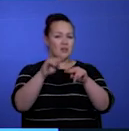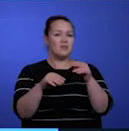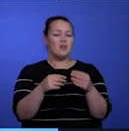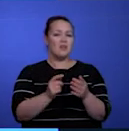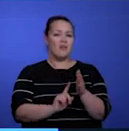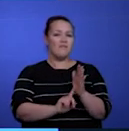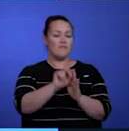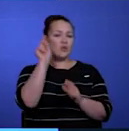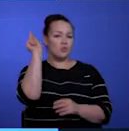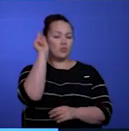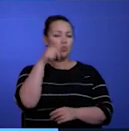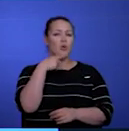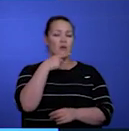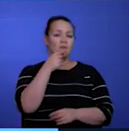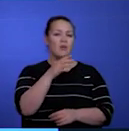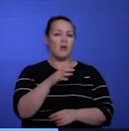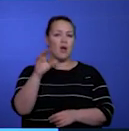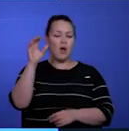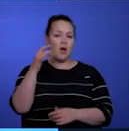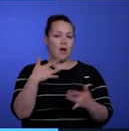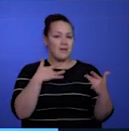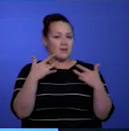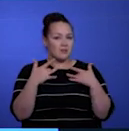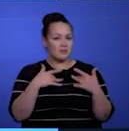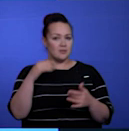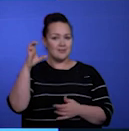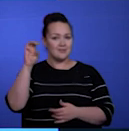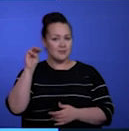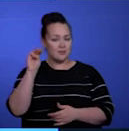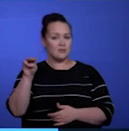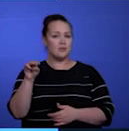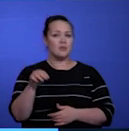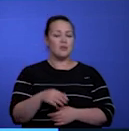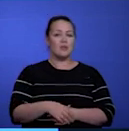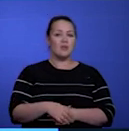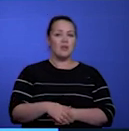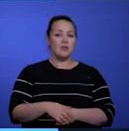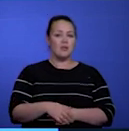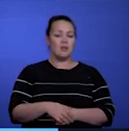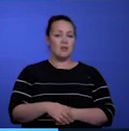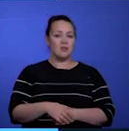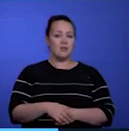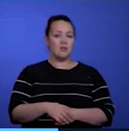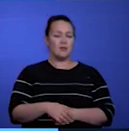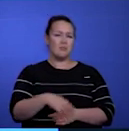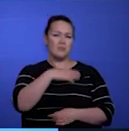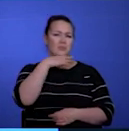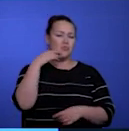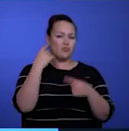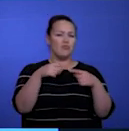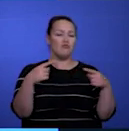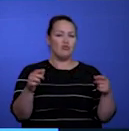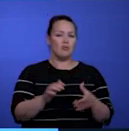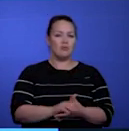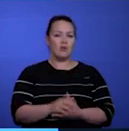урока например артист цели царь сварщик и множество других а